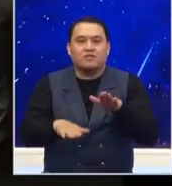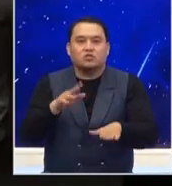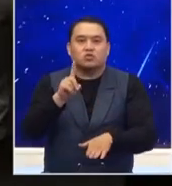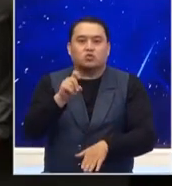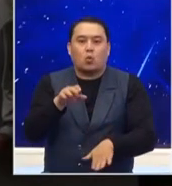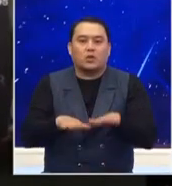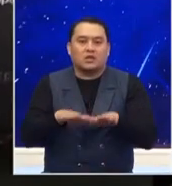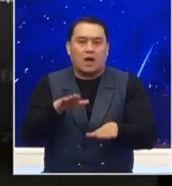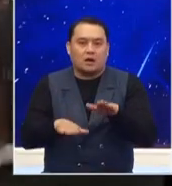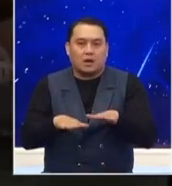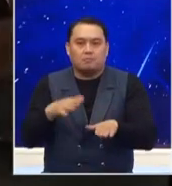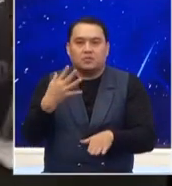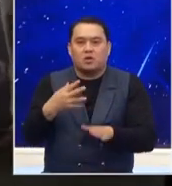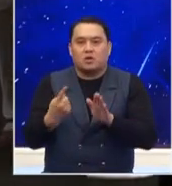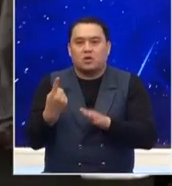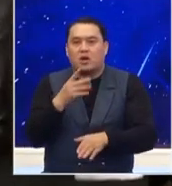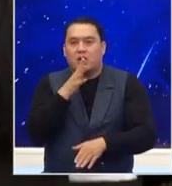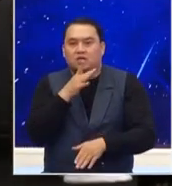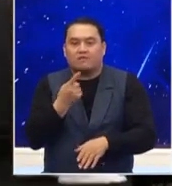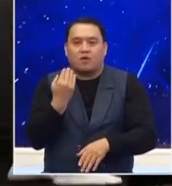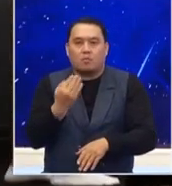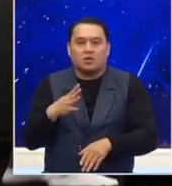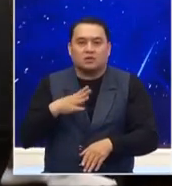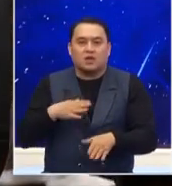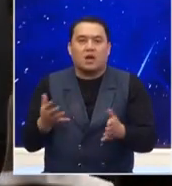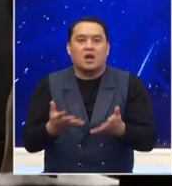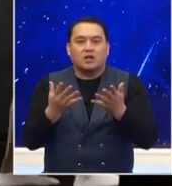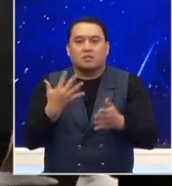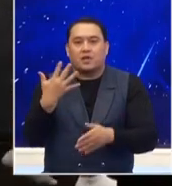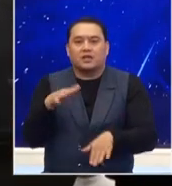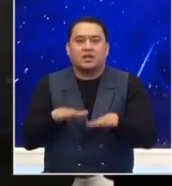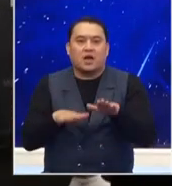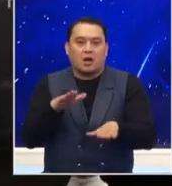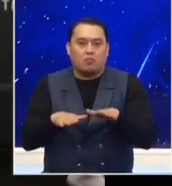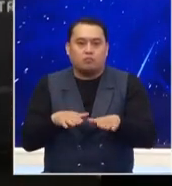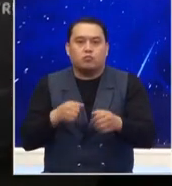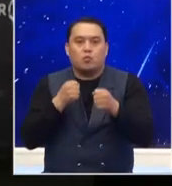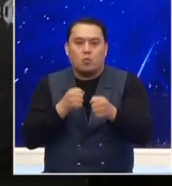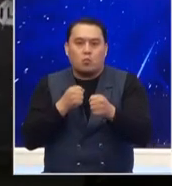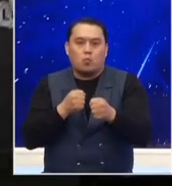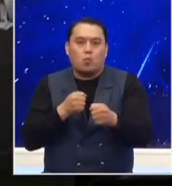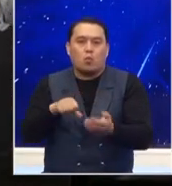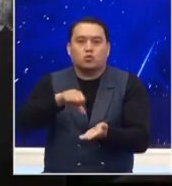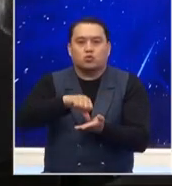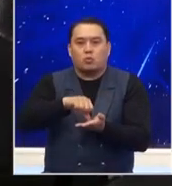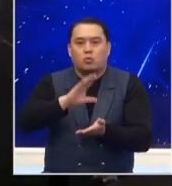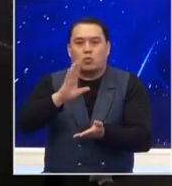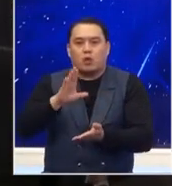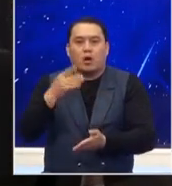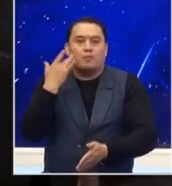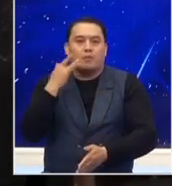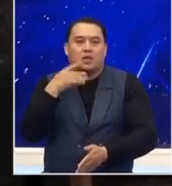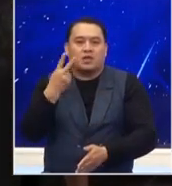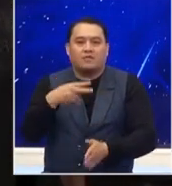100 килограмм, а 51-летний Джонс оказался легче его на 5 килограмм. Бой двух легенд бокса состоится в